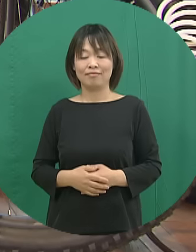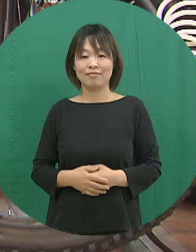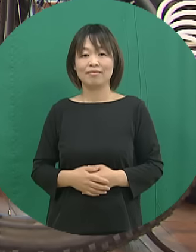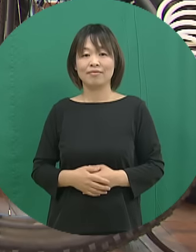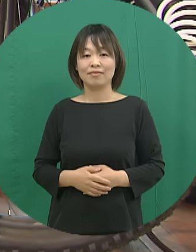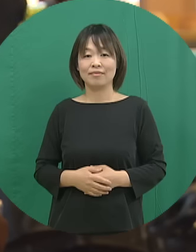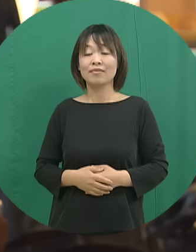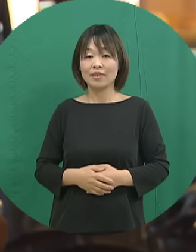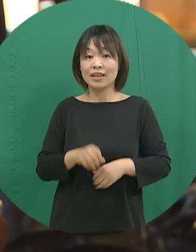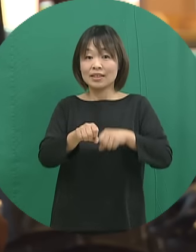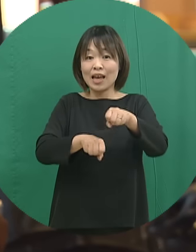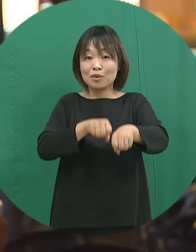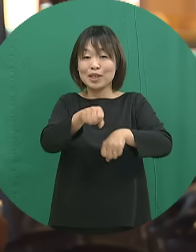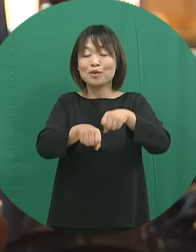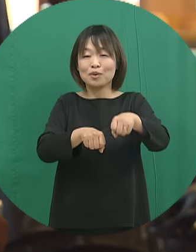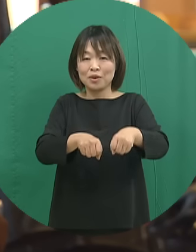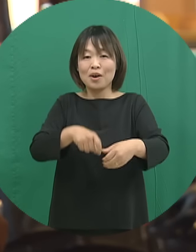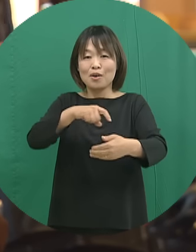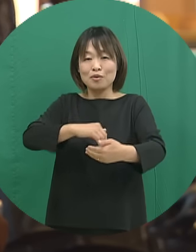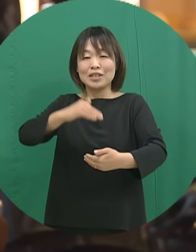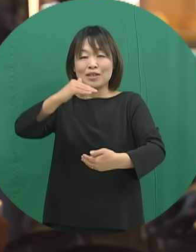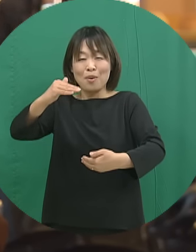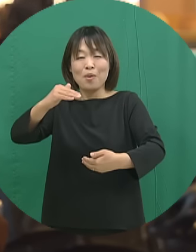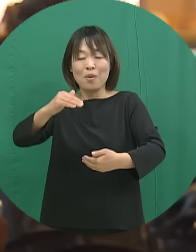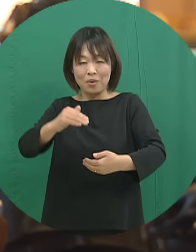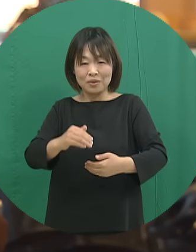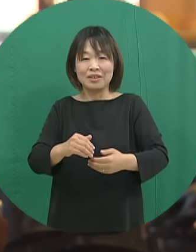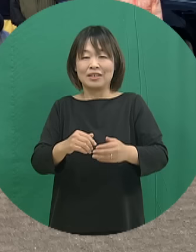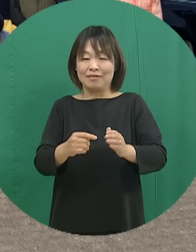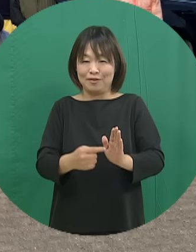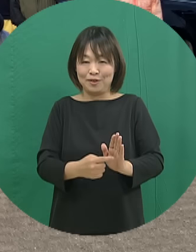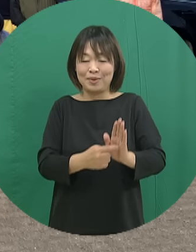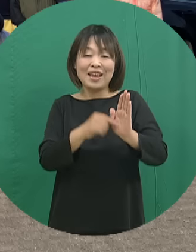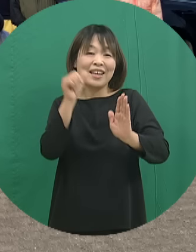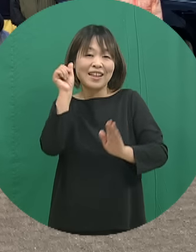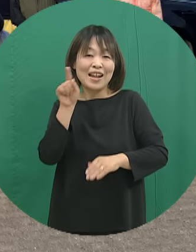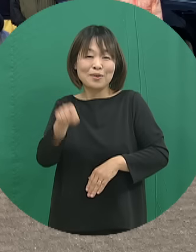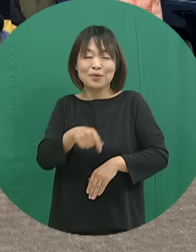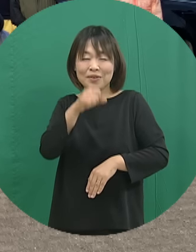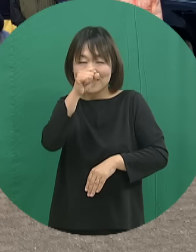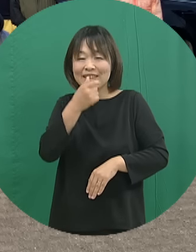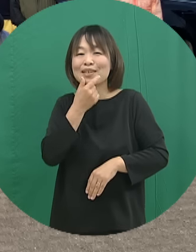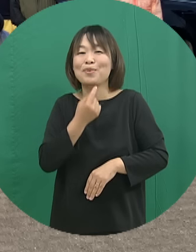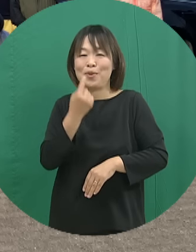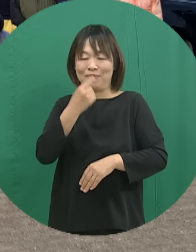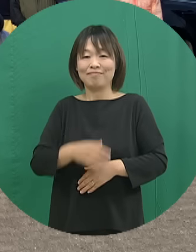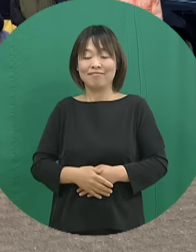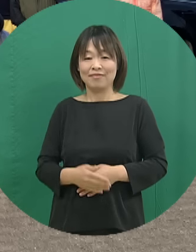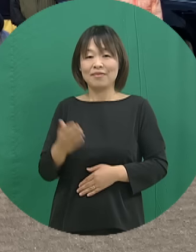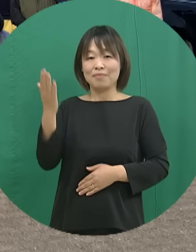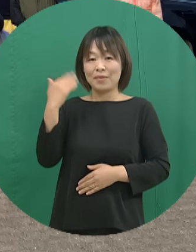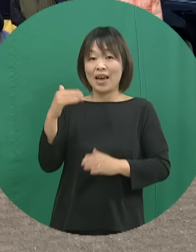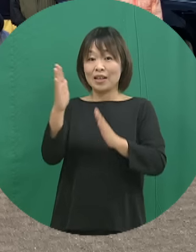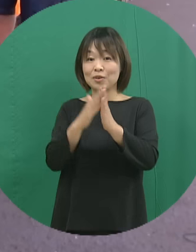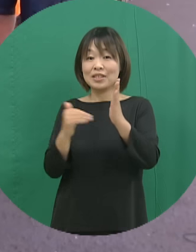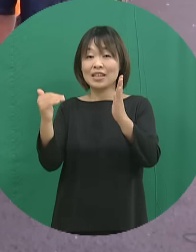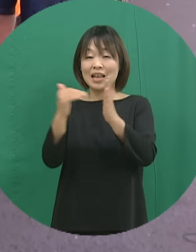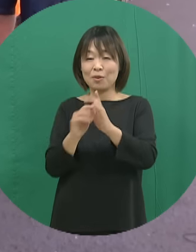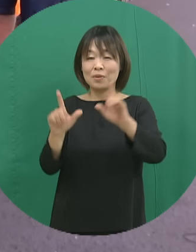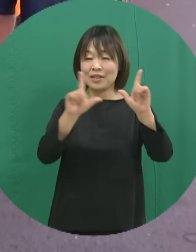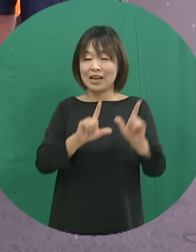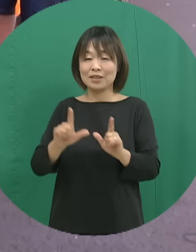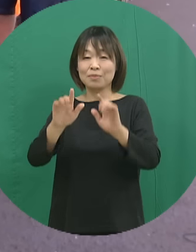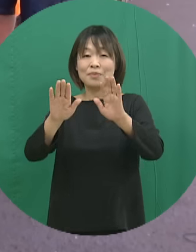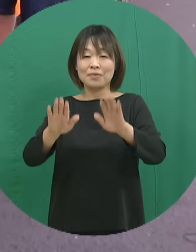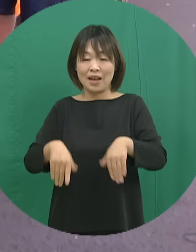働いています。 サイクリングが内子町の新しい風景になるといいなと夢見て活動しています。ニュージーランドに暮らしていろんなアウトドア